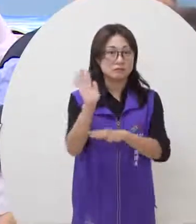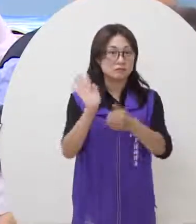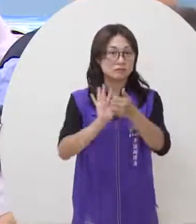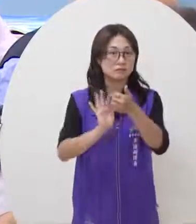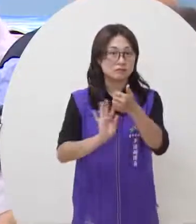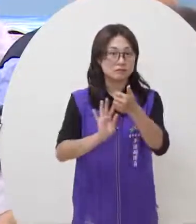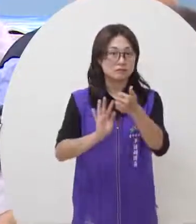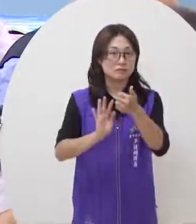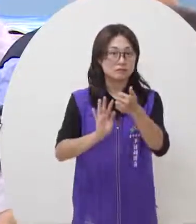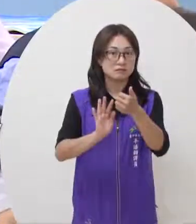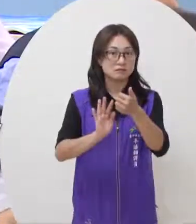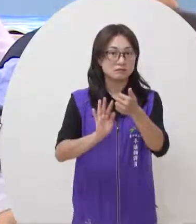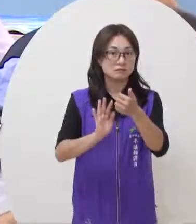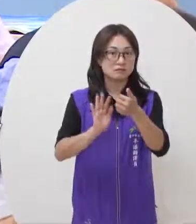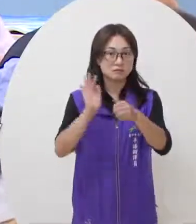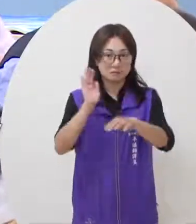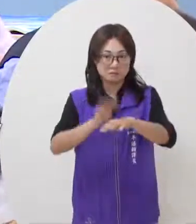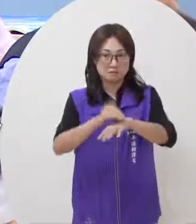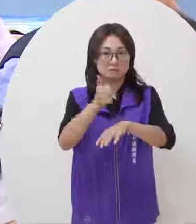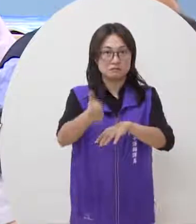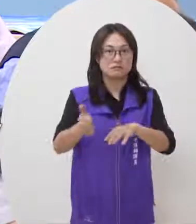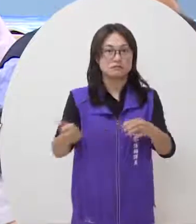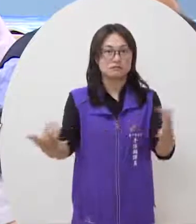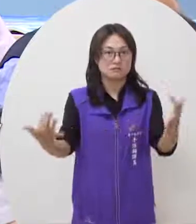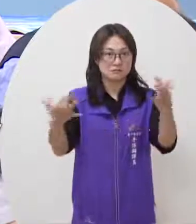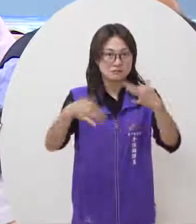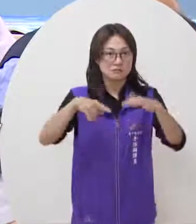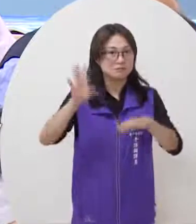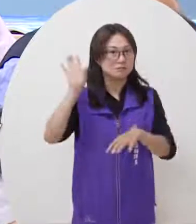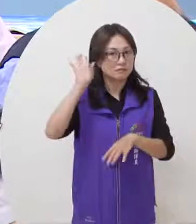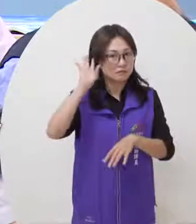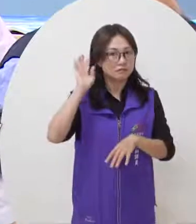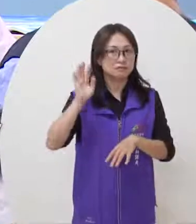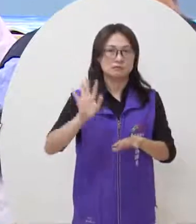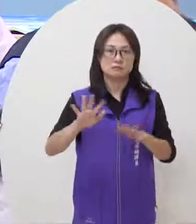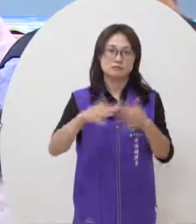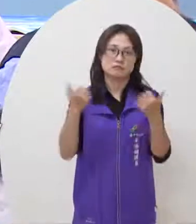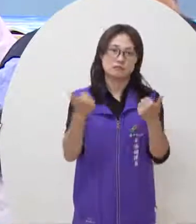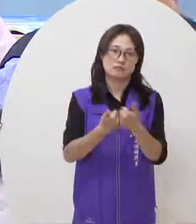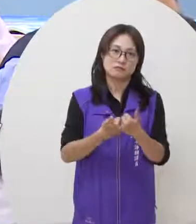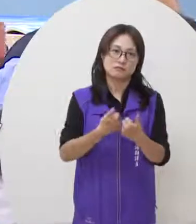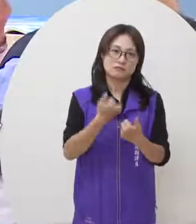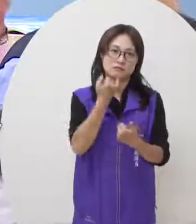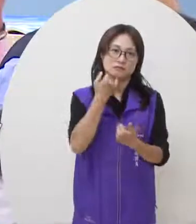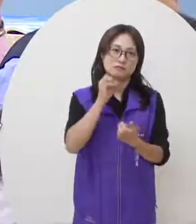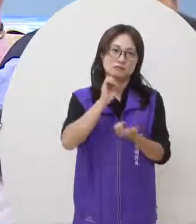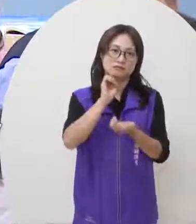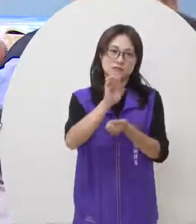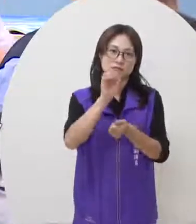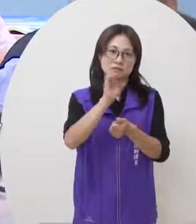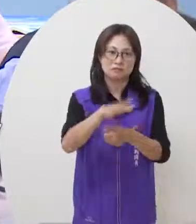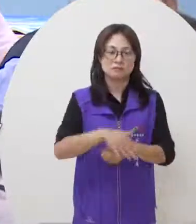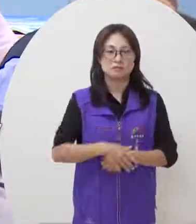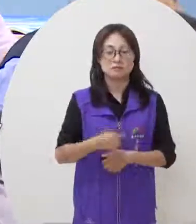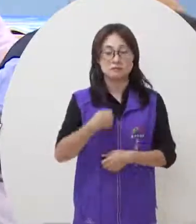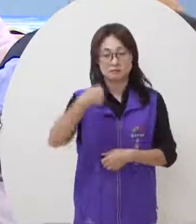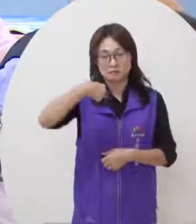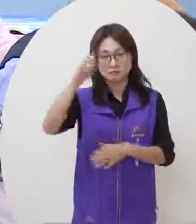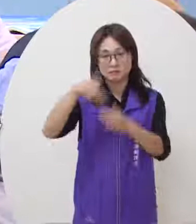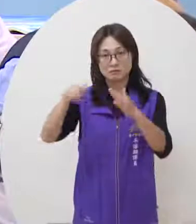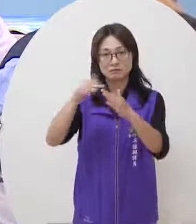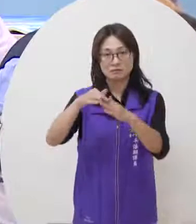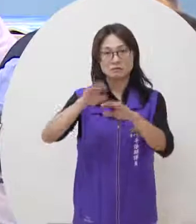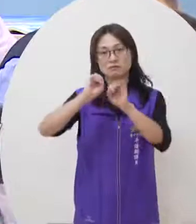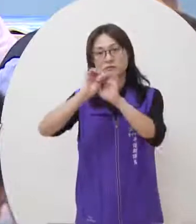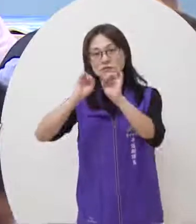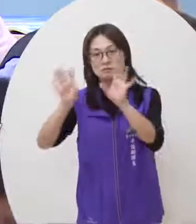这边做我们一个行动会议有机会啦。我外面工作其实拢无啥机会，我到学校去去好，老师